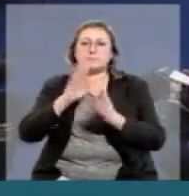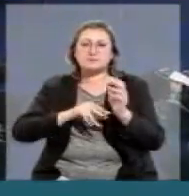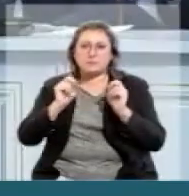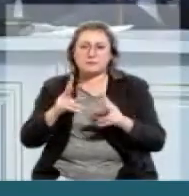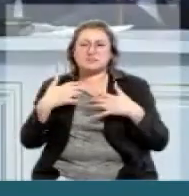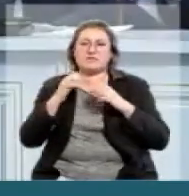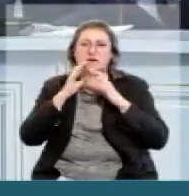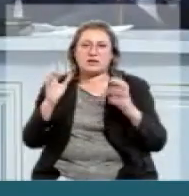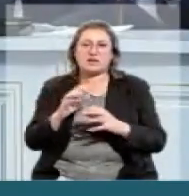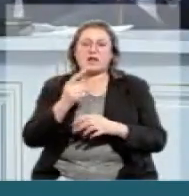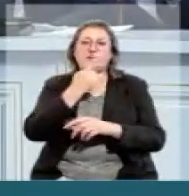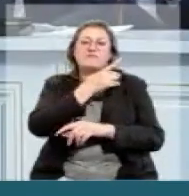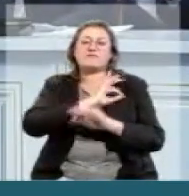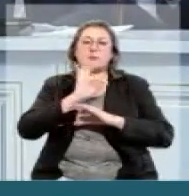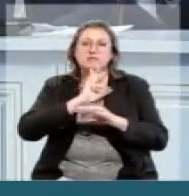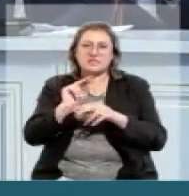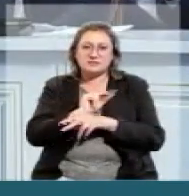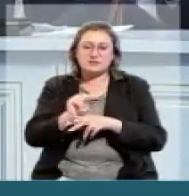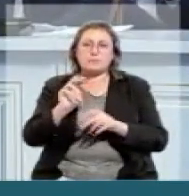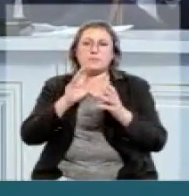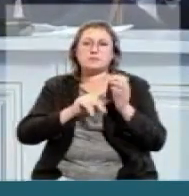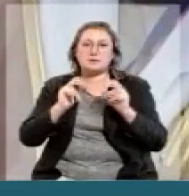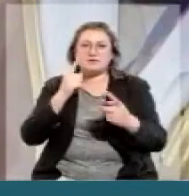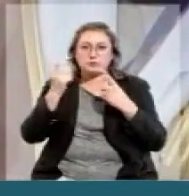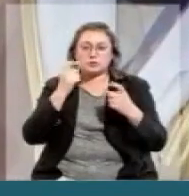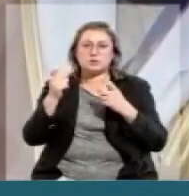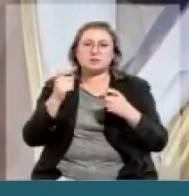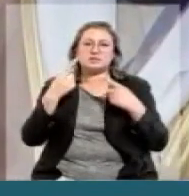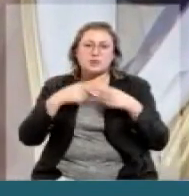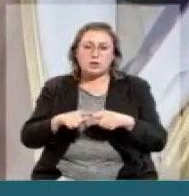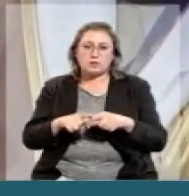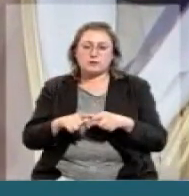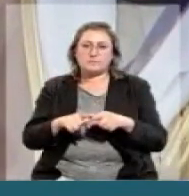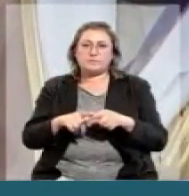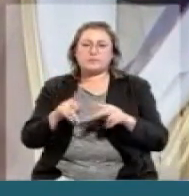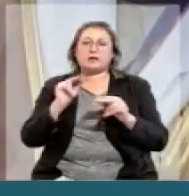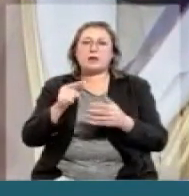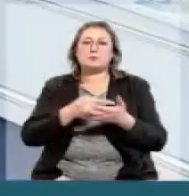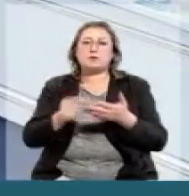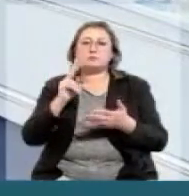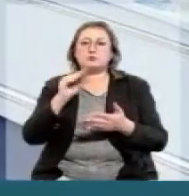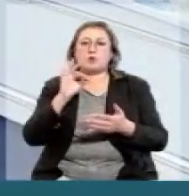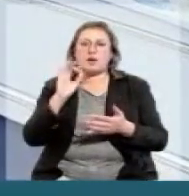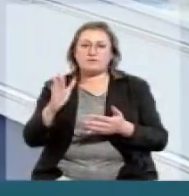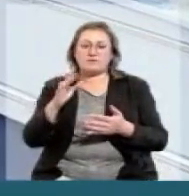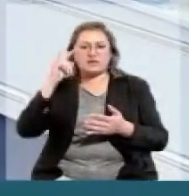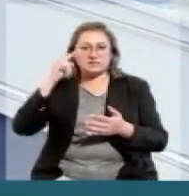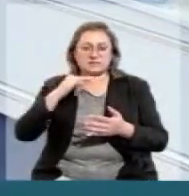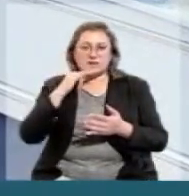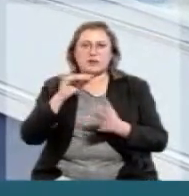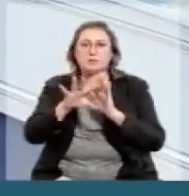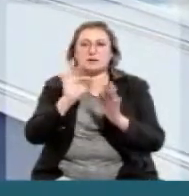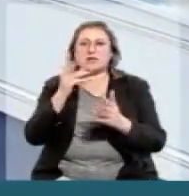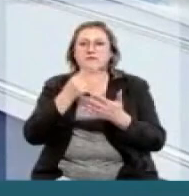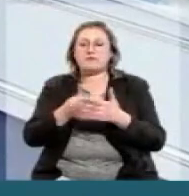безопасность, здравоохранение и фармацевтика, безопасность информационных и коммуникационных технологий. Как подчеркнул Касым-Жомарт Токаев, Казахстан определил